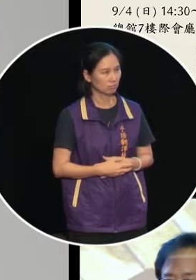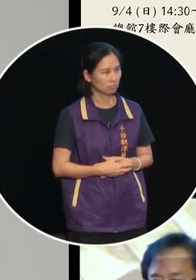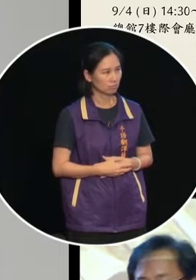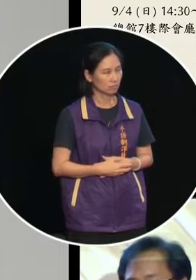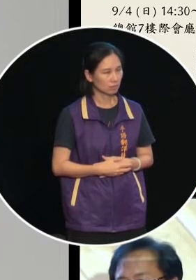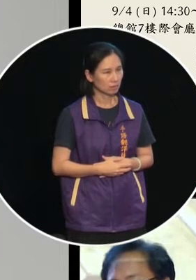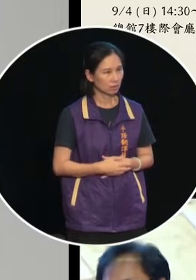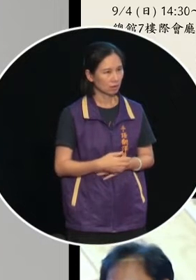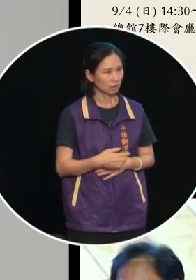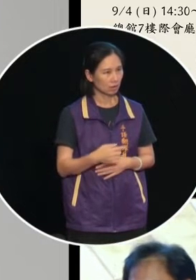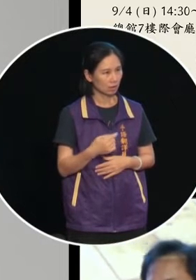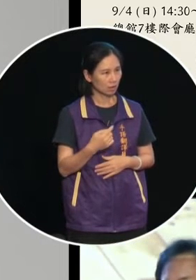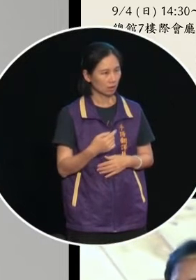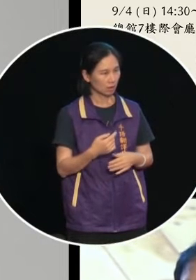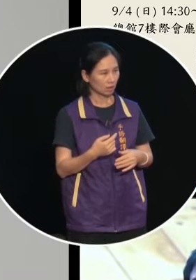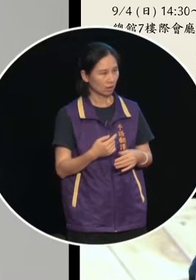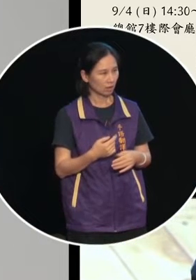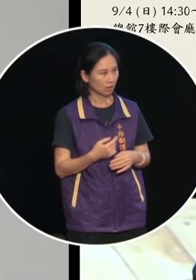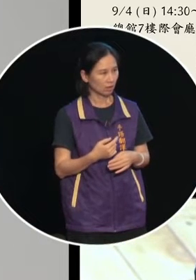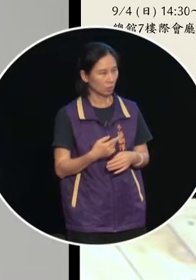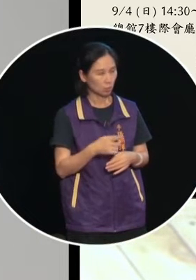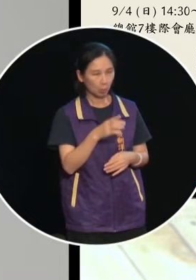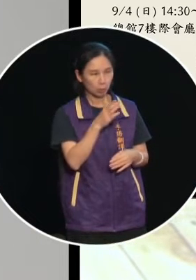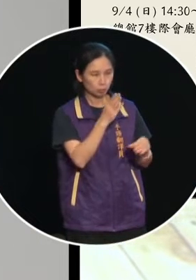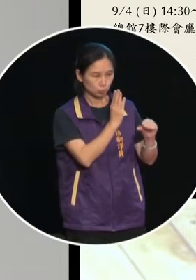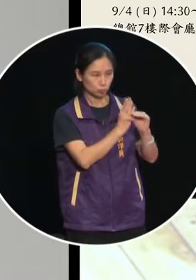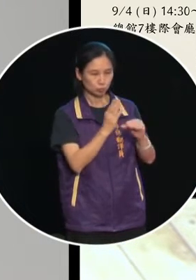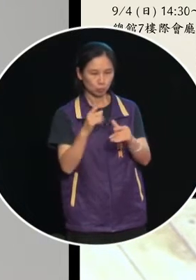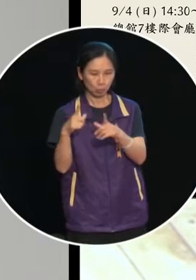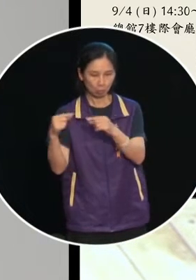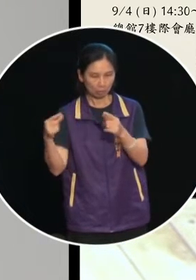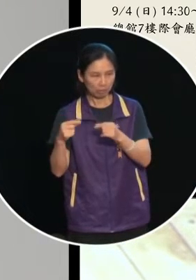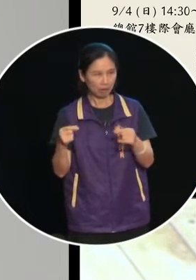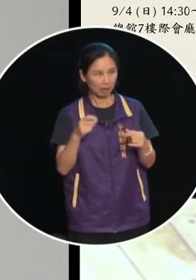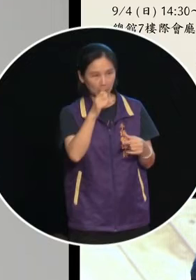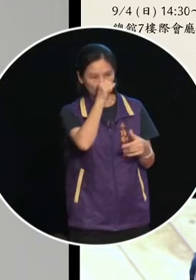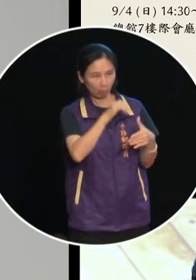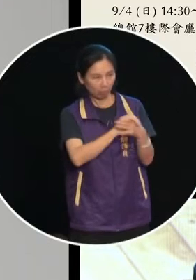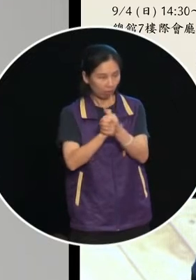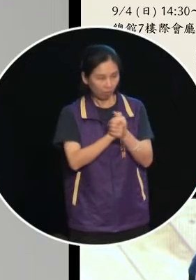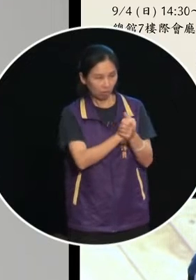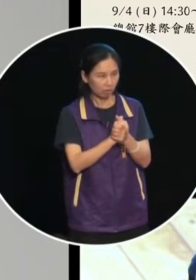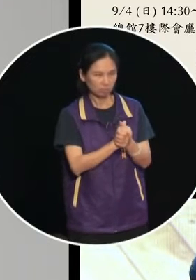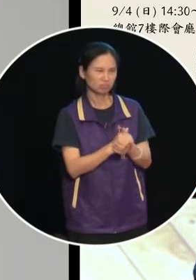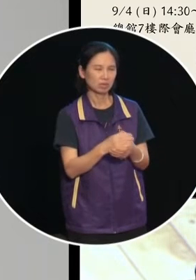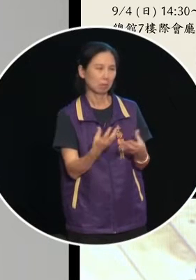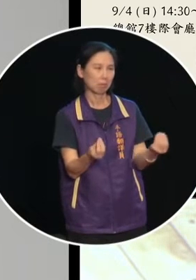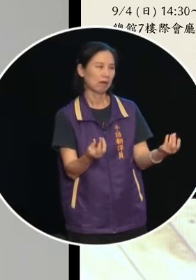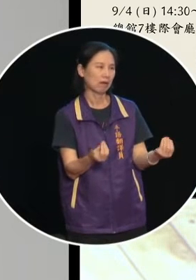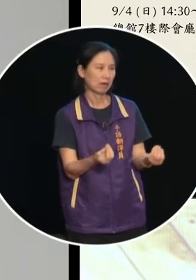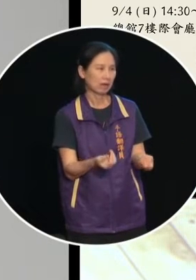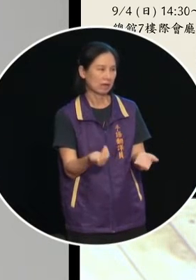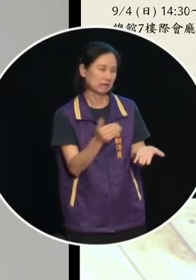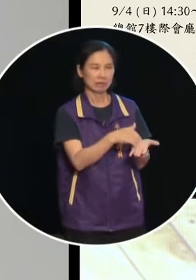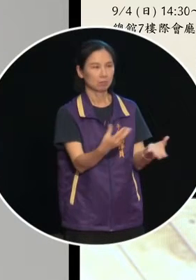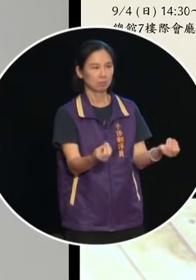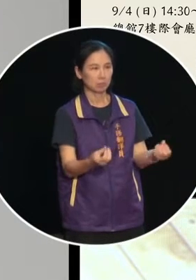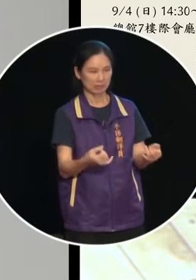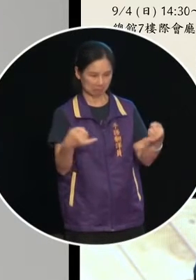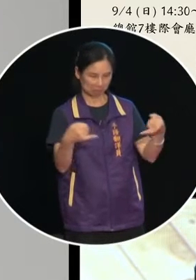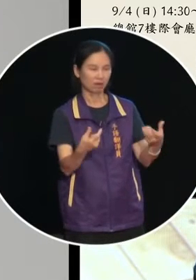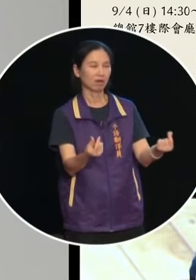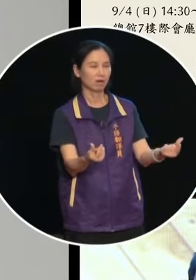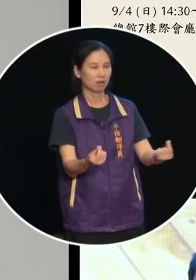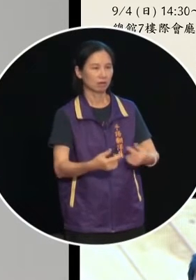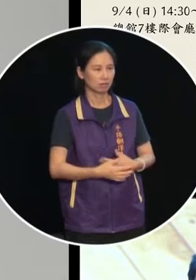为我们讲了50年的中日友好，结果是什么？结果是什么都没有，就是敌对的中国，